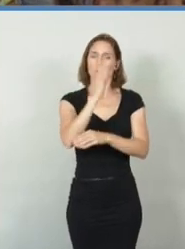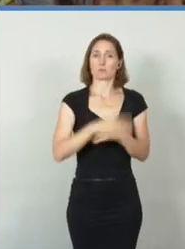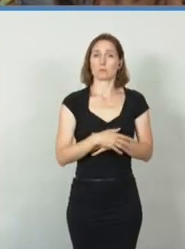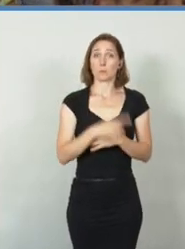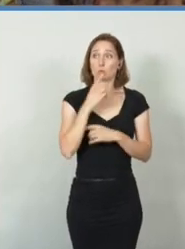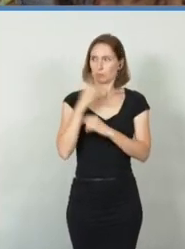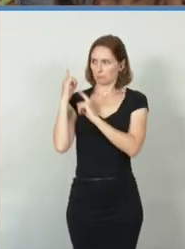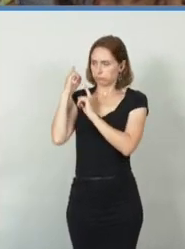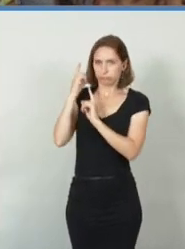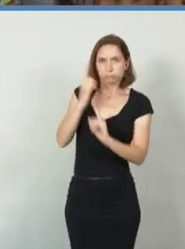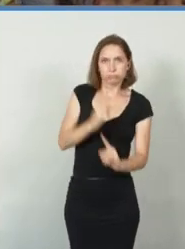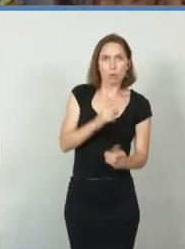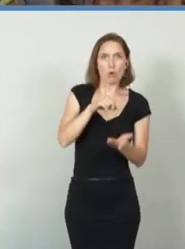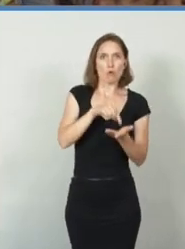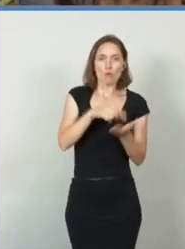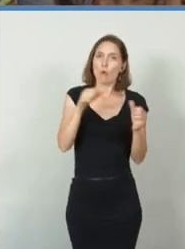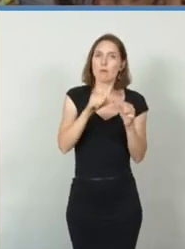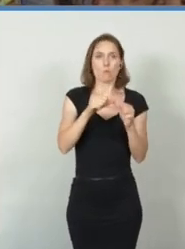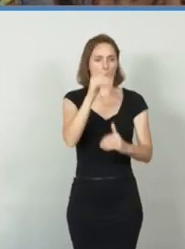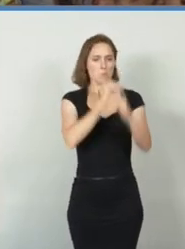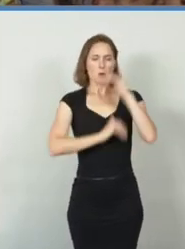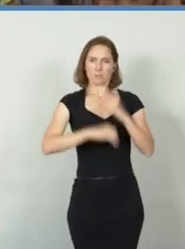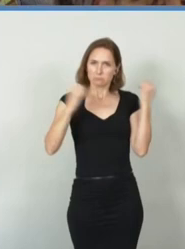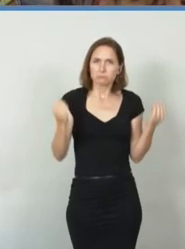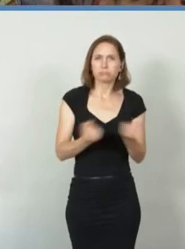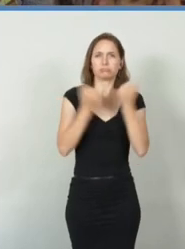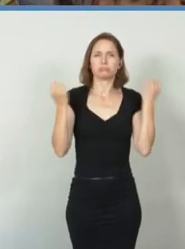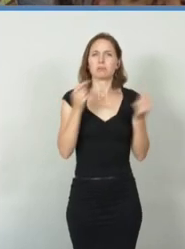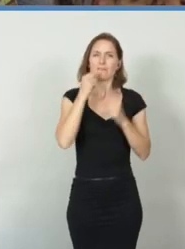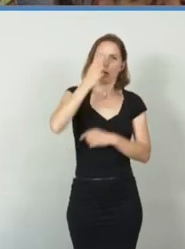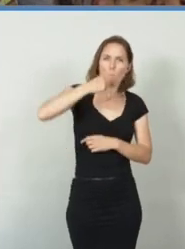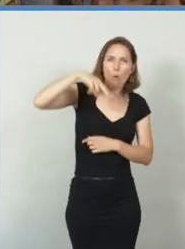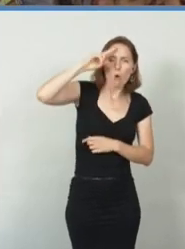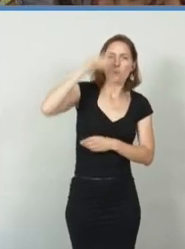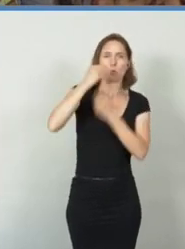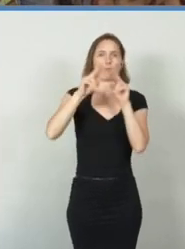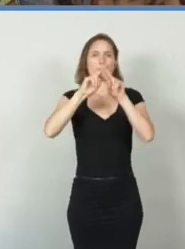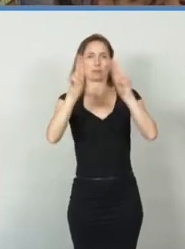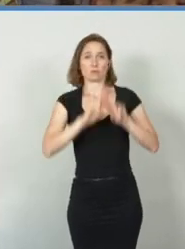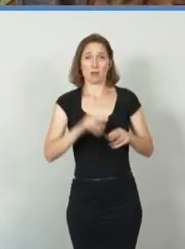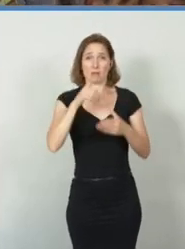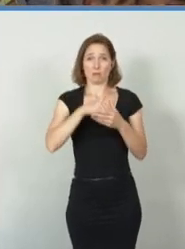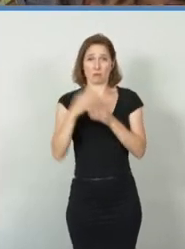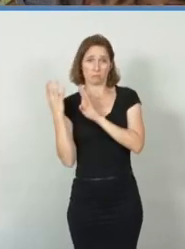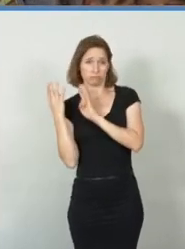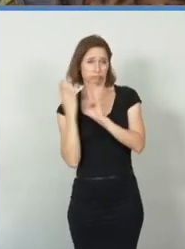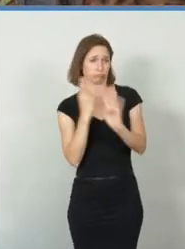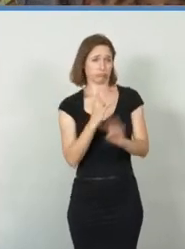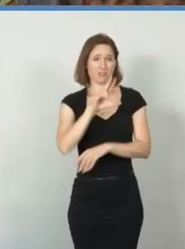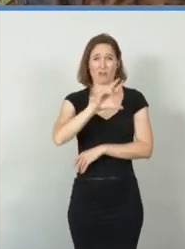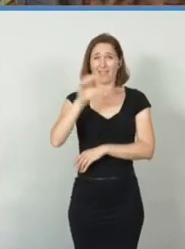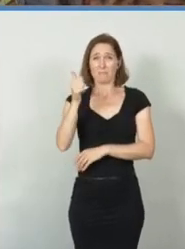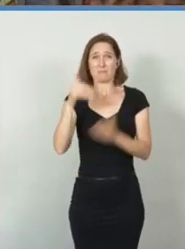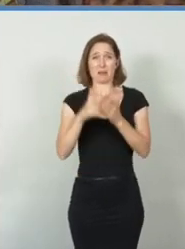programmation autour de l'Europe et de l'international accueillant en 2022 plus de 31 000 personnes